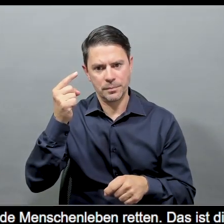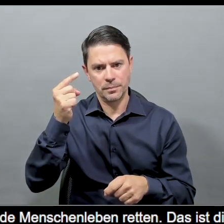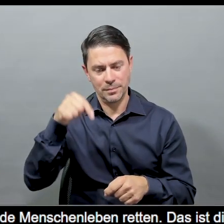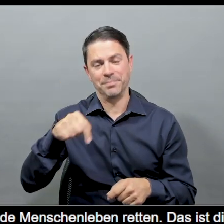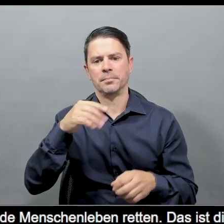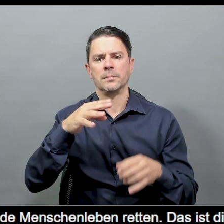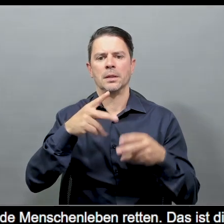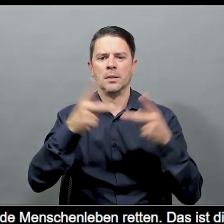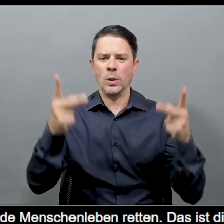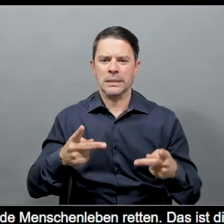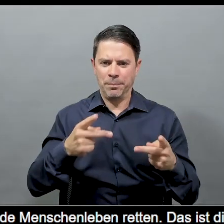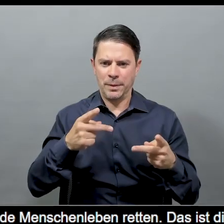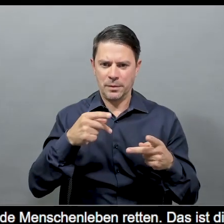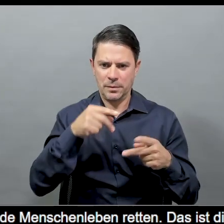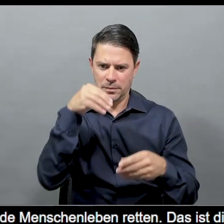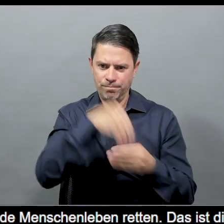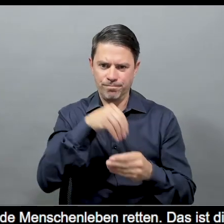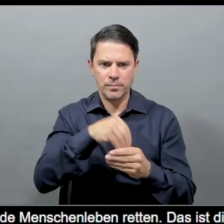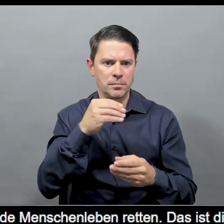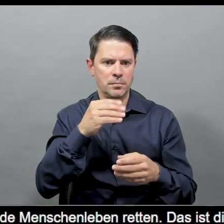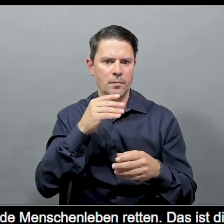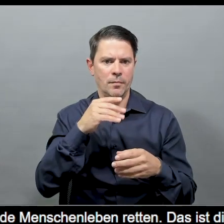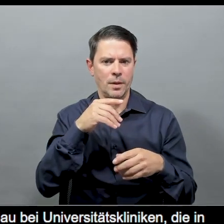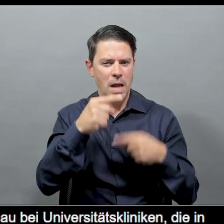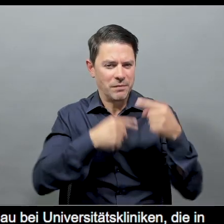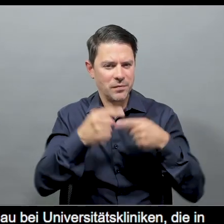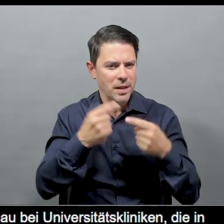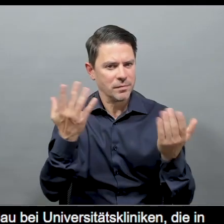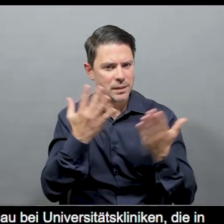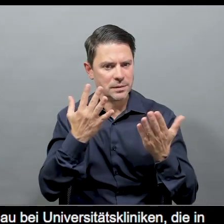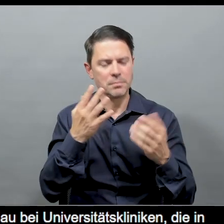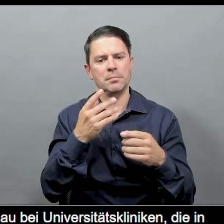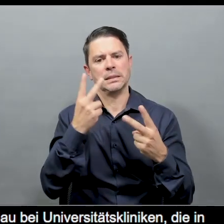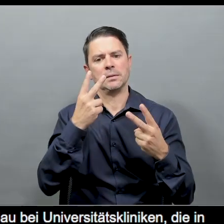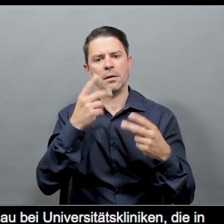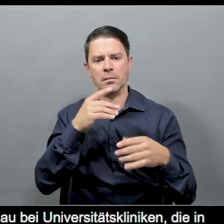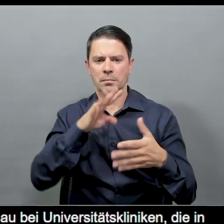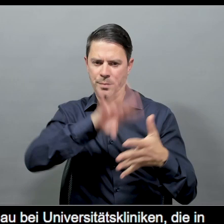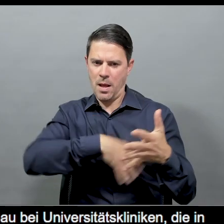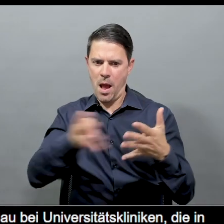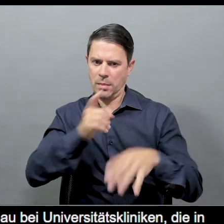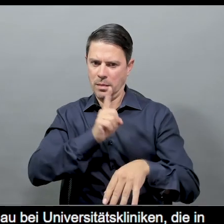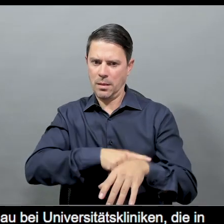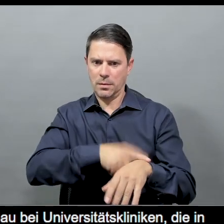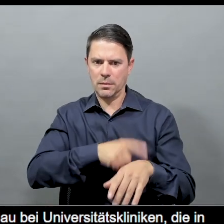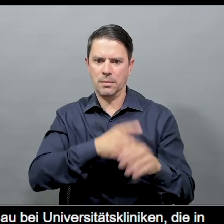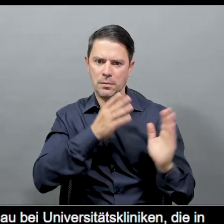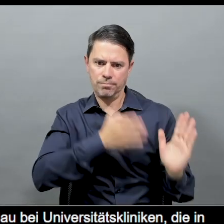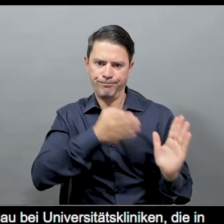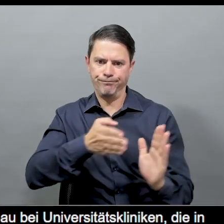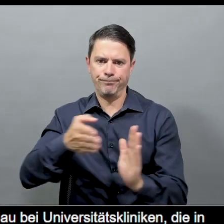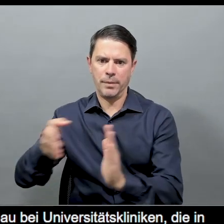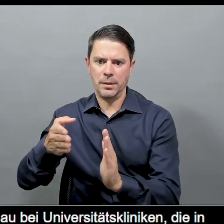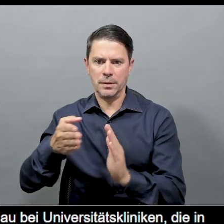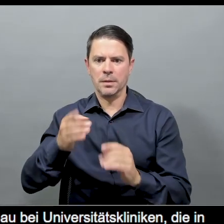Dinge so weit entwickelt sind, dass auch der Fahrplan inzwischen sich klar abzeichnet und ich heute sagen kann, dass die Aufnahme des Studienbetriebs